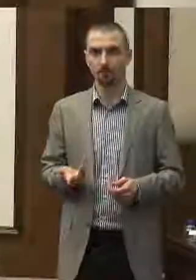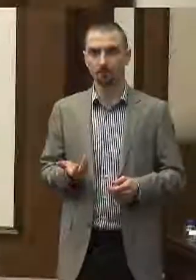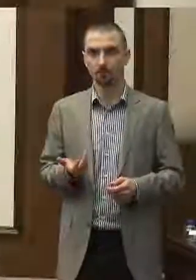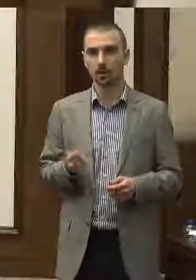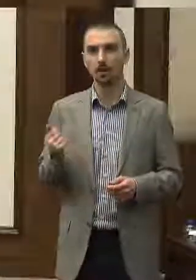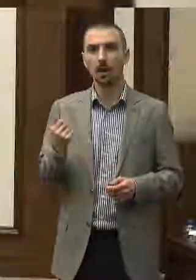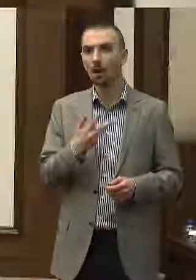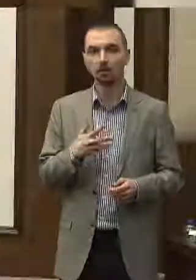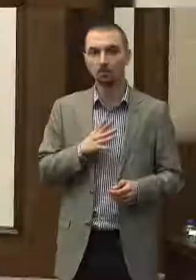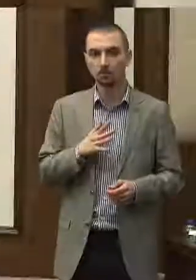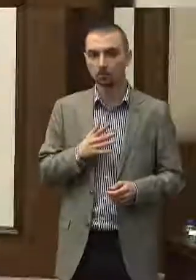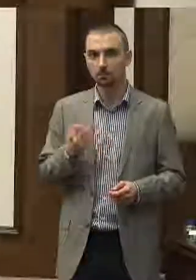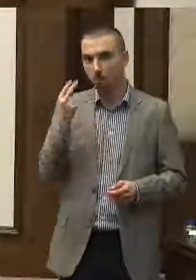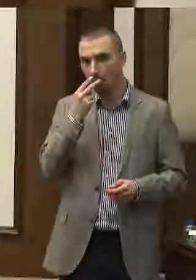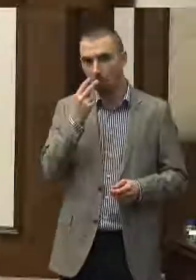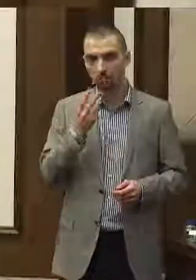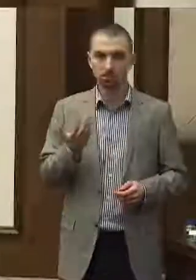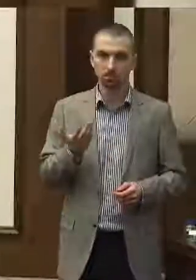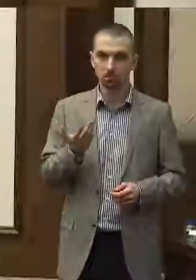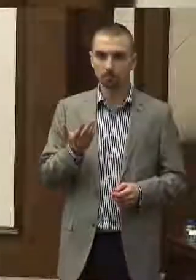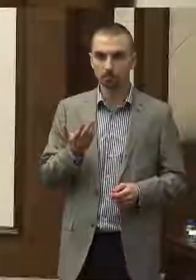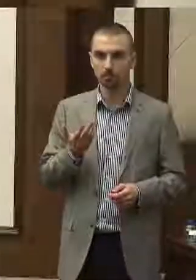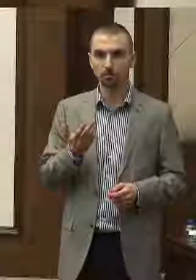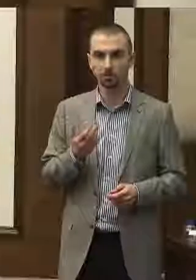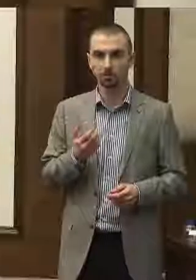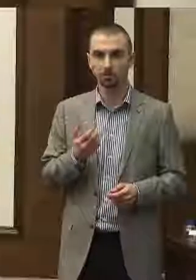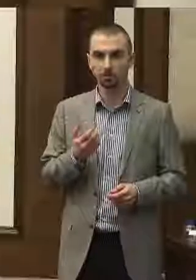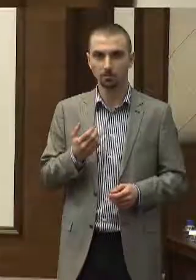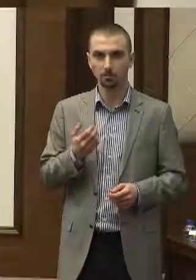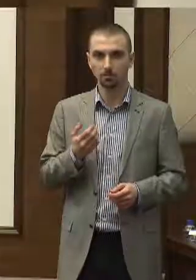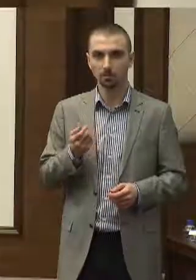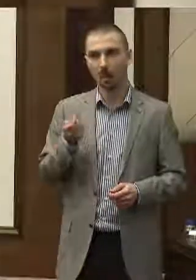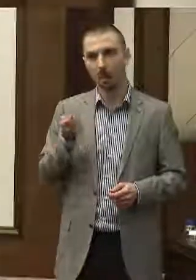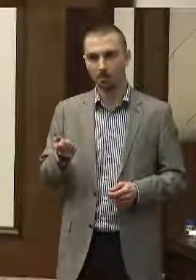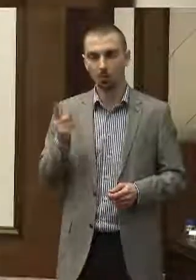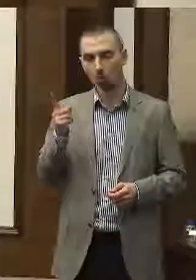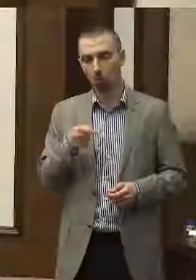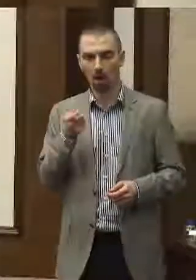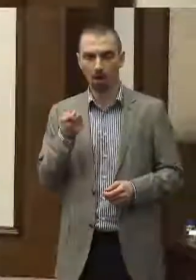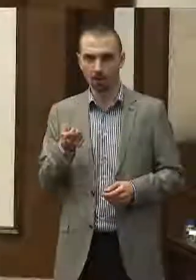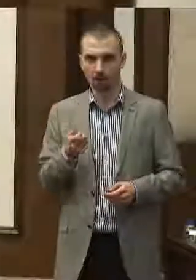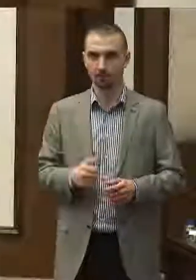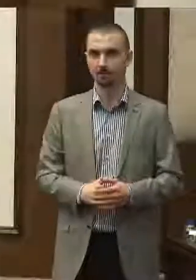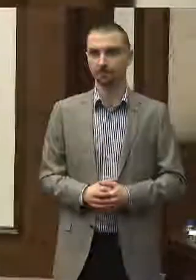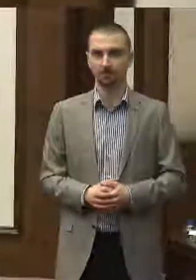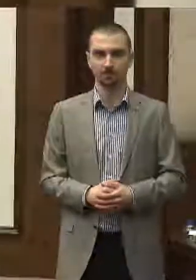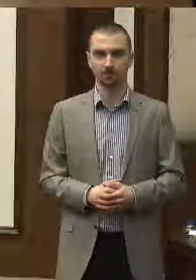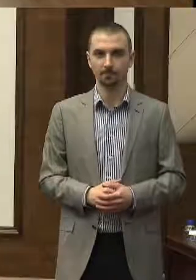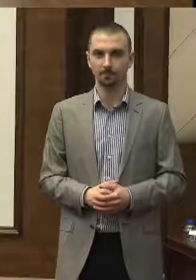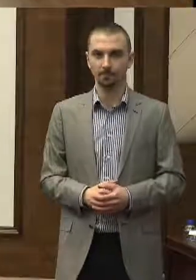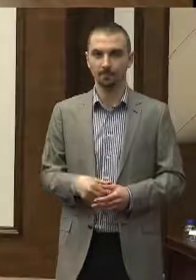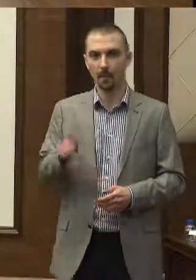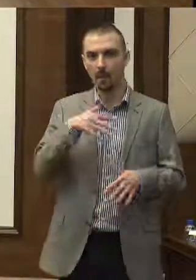Sayı olarak görme engelli bireyler diğer engelli bireylerimize göre daha az yüzde olarak. Peki, size ve